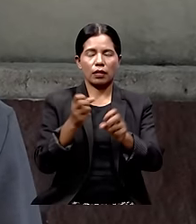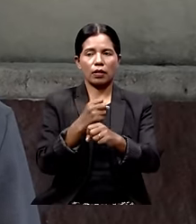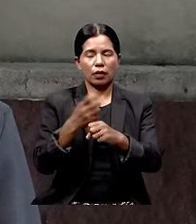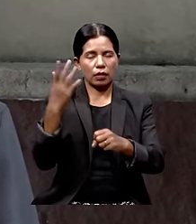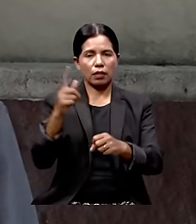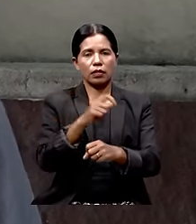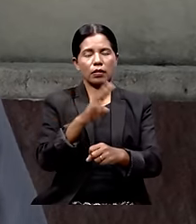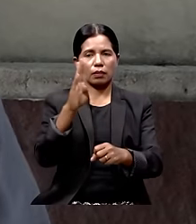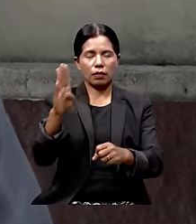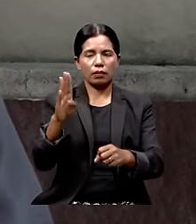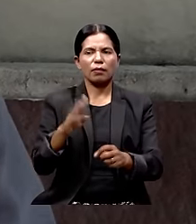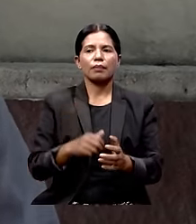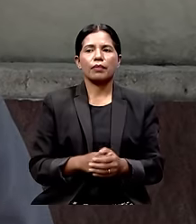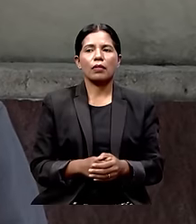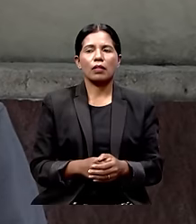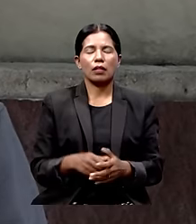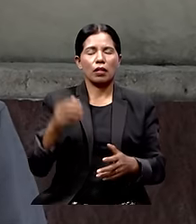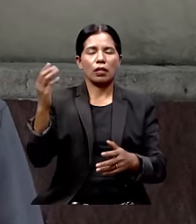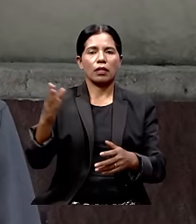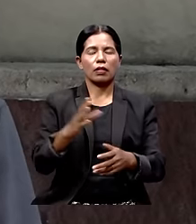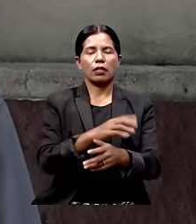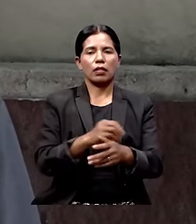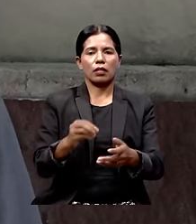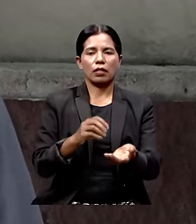TV ta TV no ia ukuman balu mus